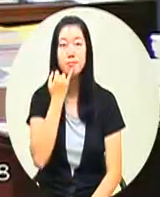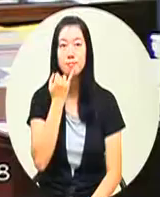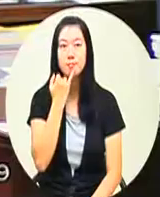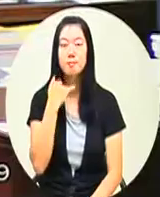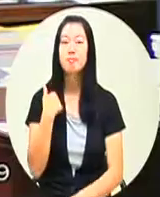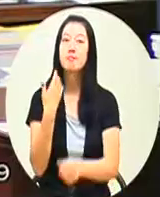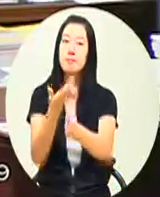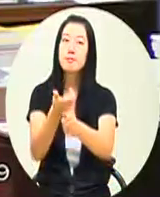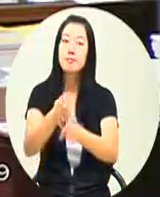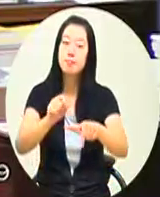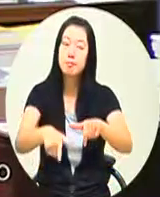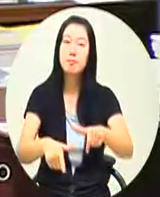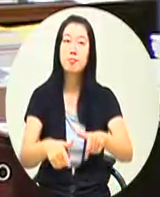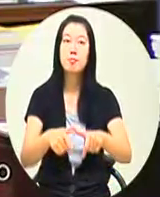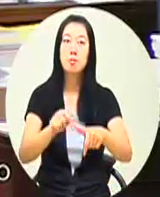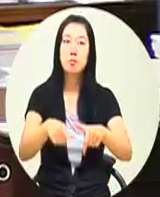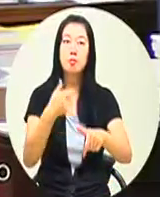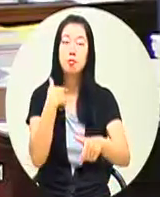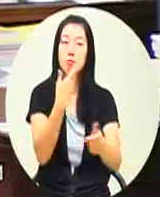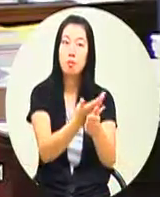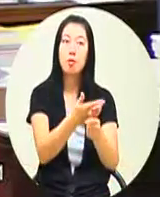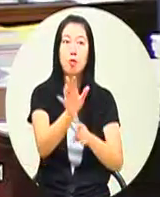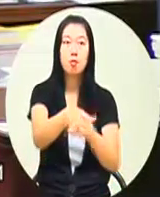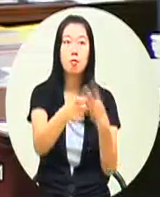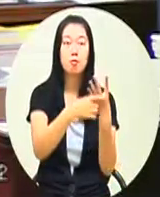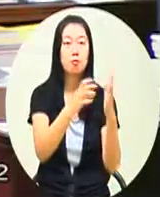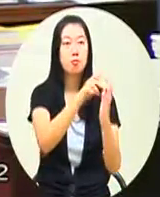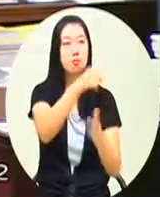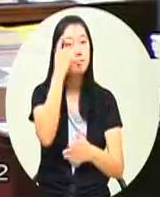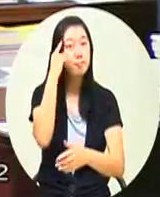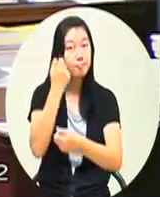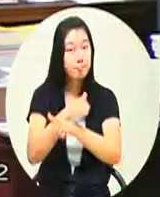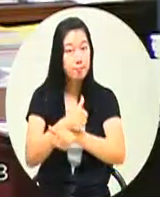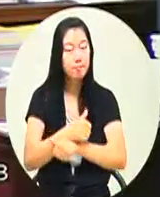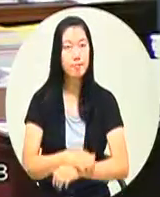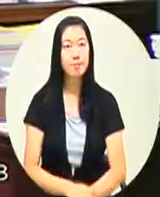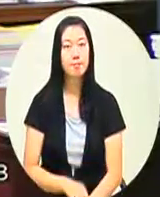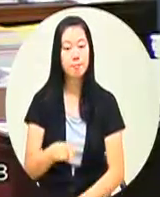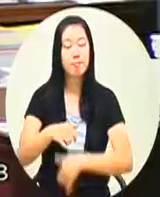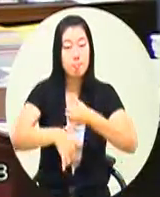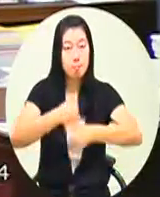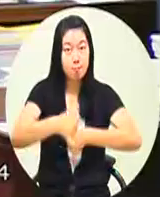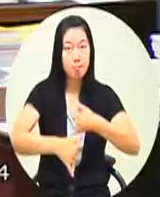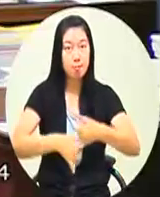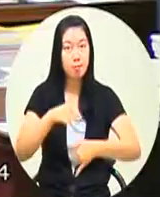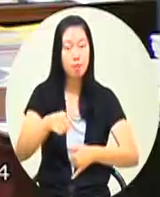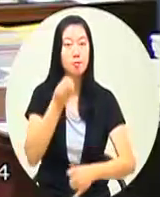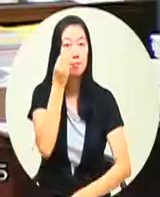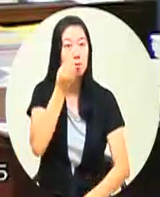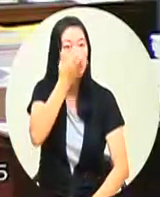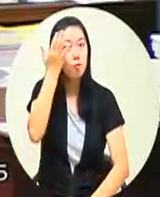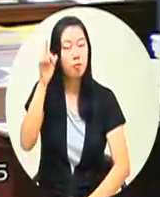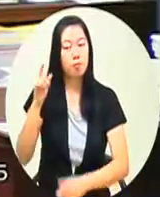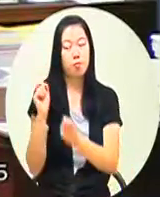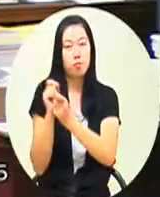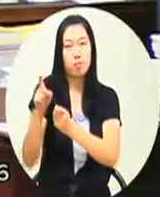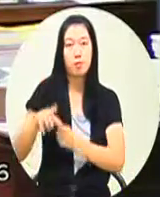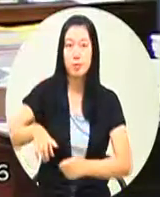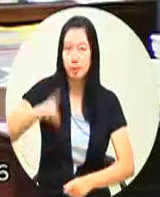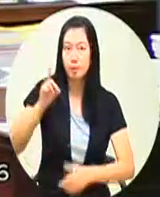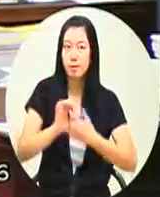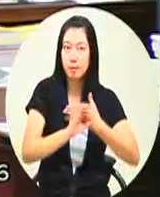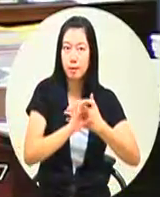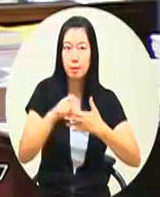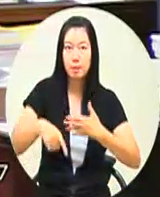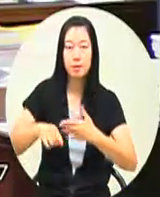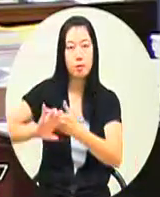提供给水公司还有农业局。因为这个活动其实在观光局在前阵子也第一次尝试跟